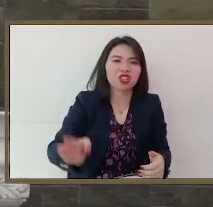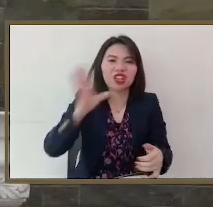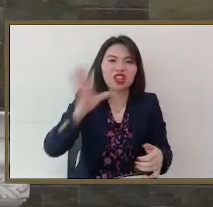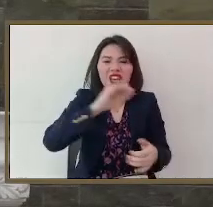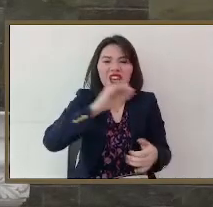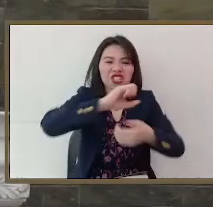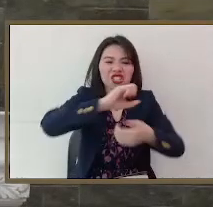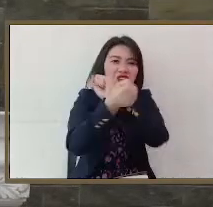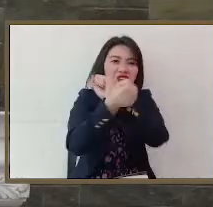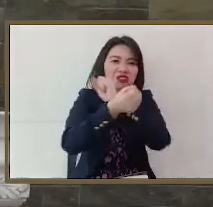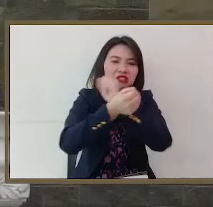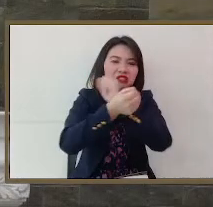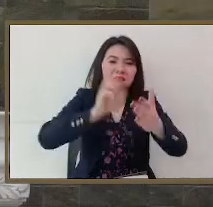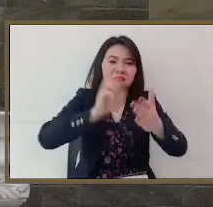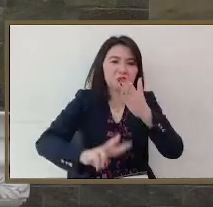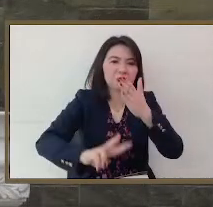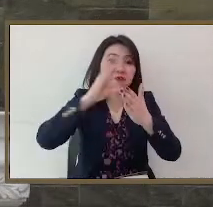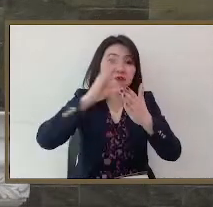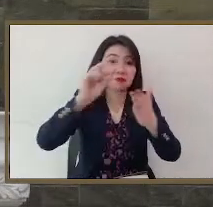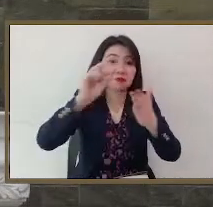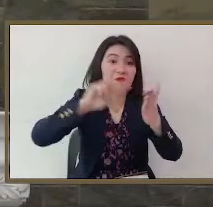konteksto?